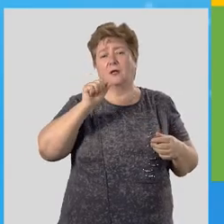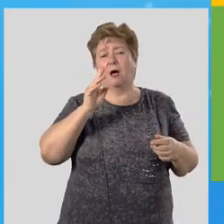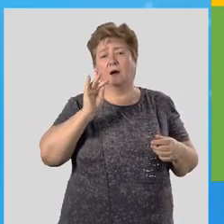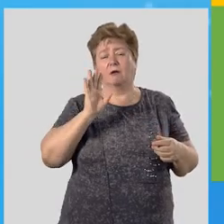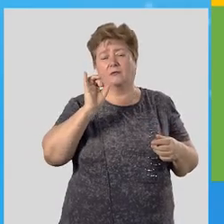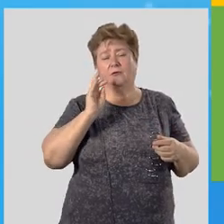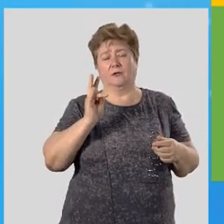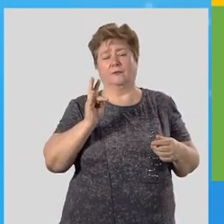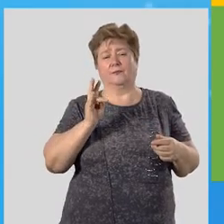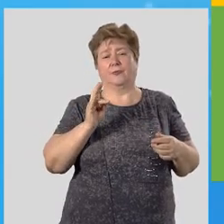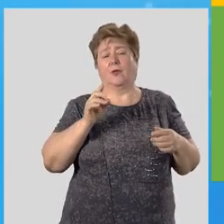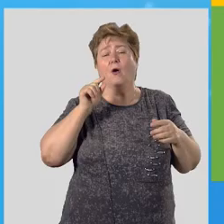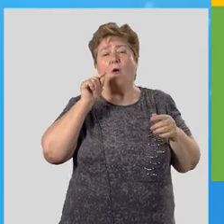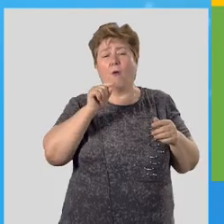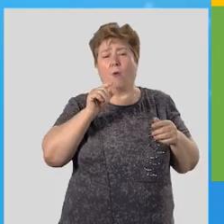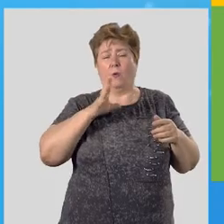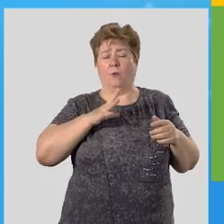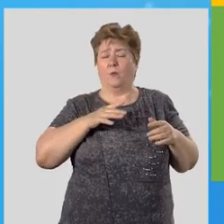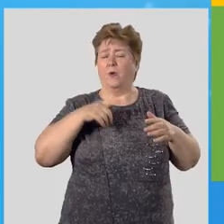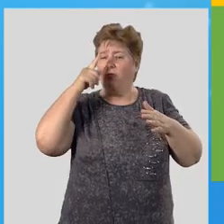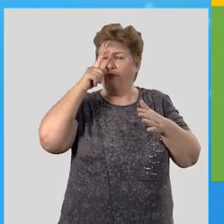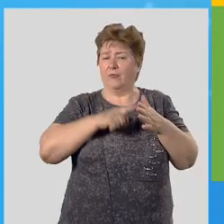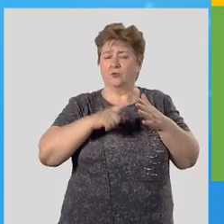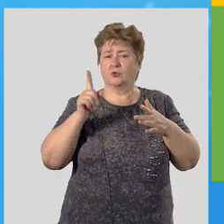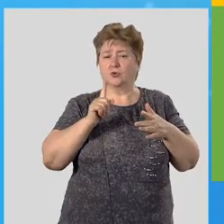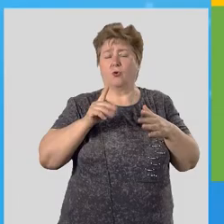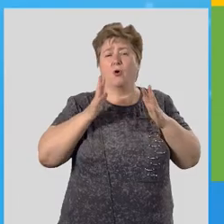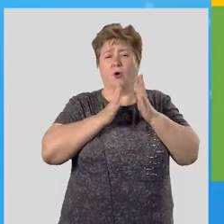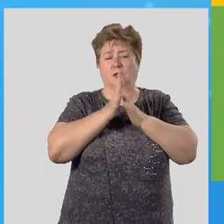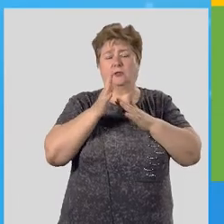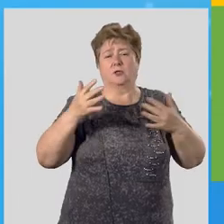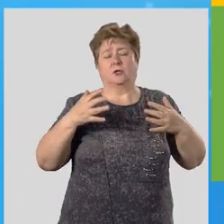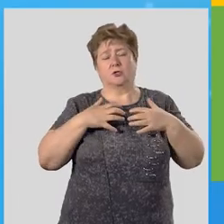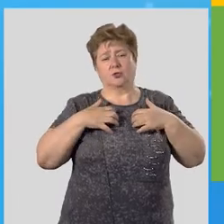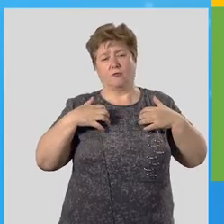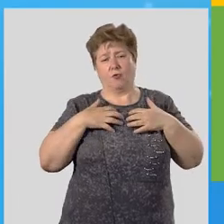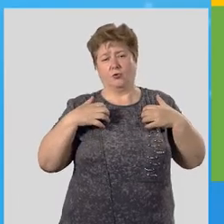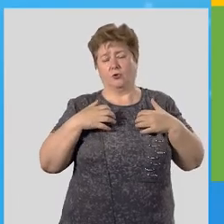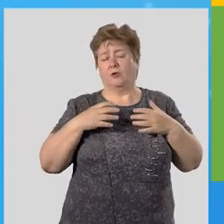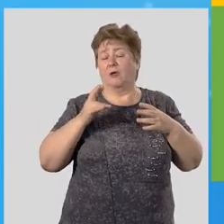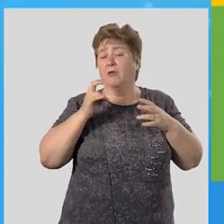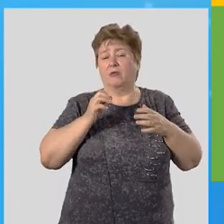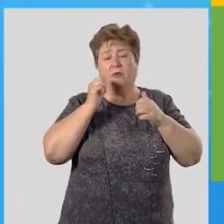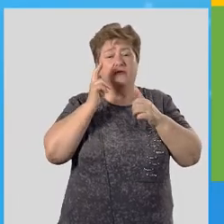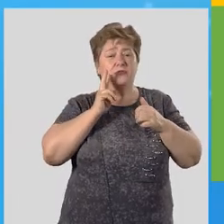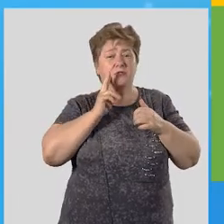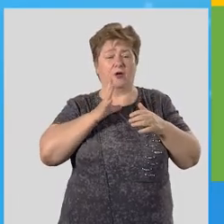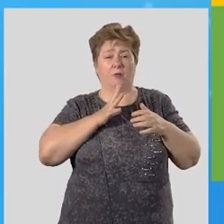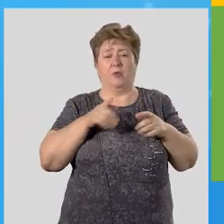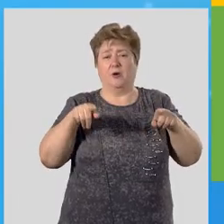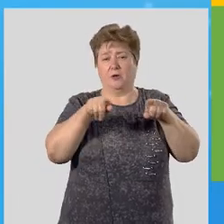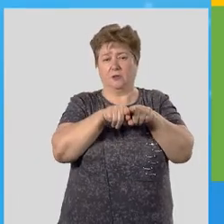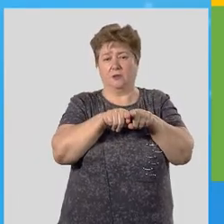Дарвин. Он был убежден, что растения и животные не всегда были